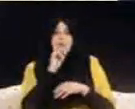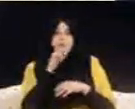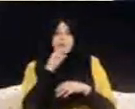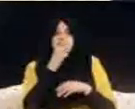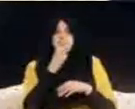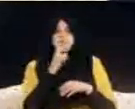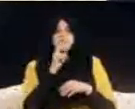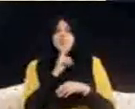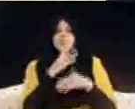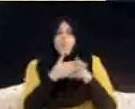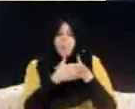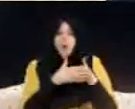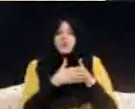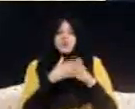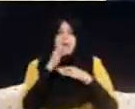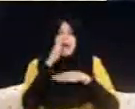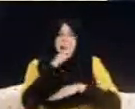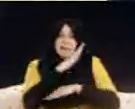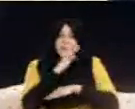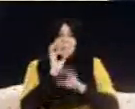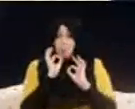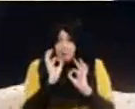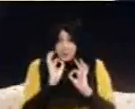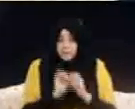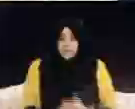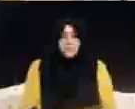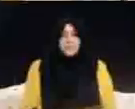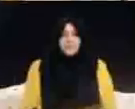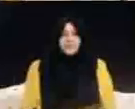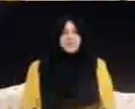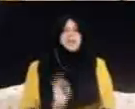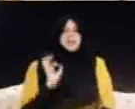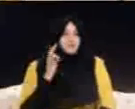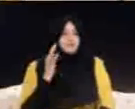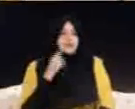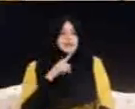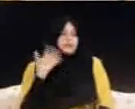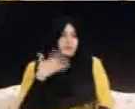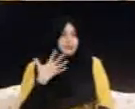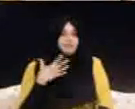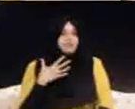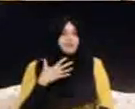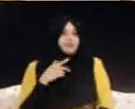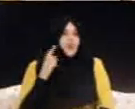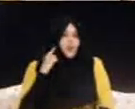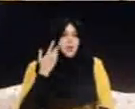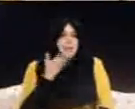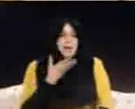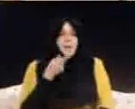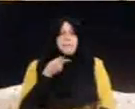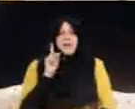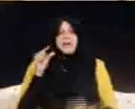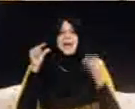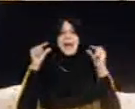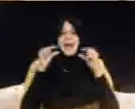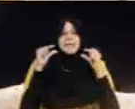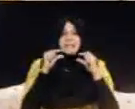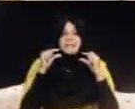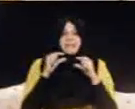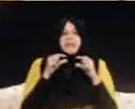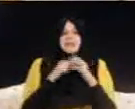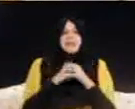أو راتبة للعصر كذلك، فهل هذا صحيح؟ هذا ورد، هذا ورد، ولكن الأحاديث التي حديث